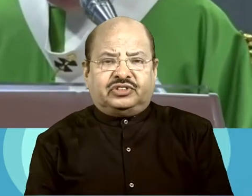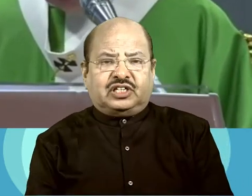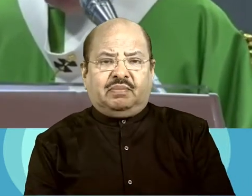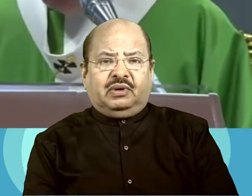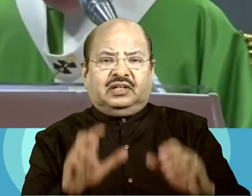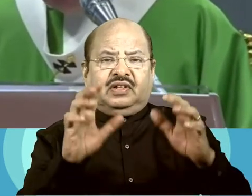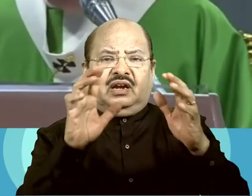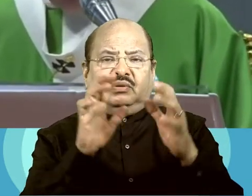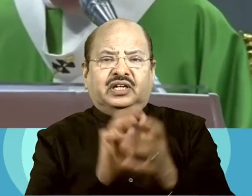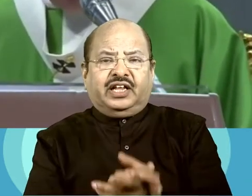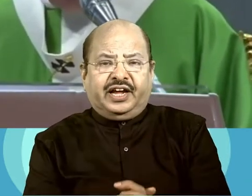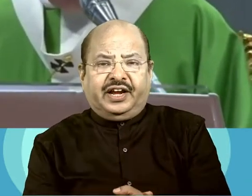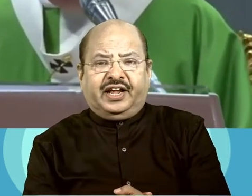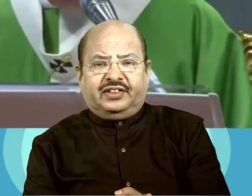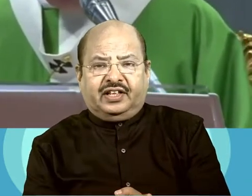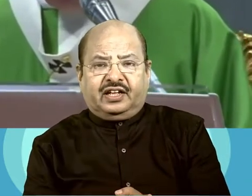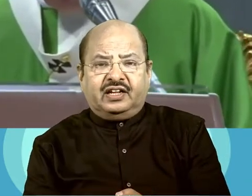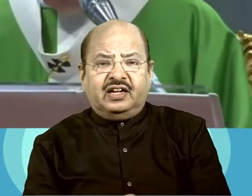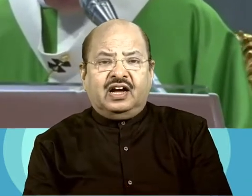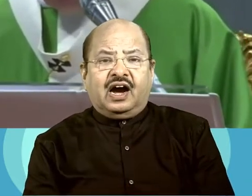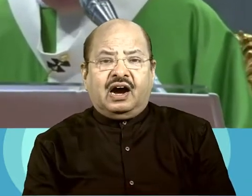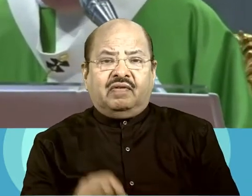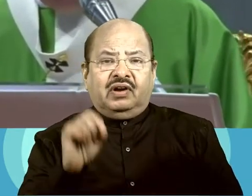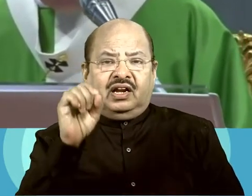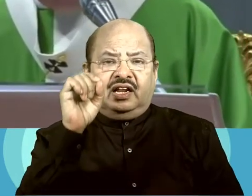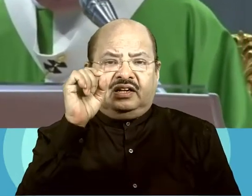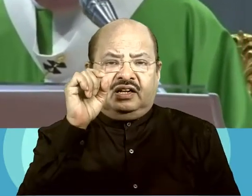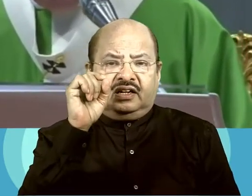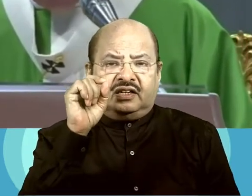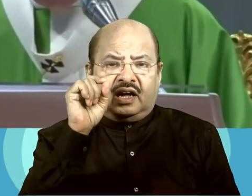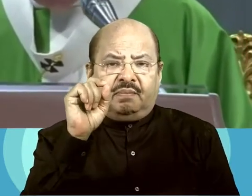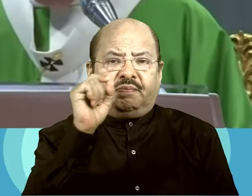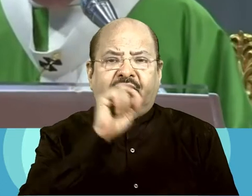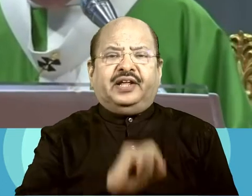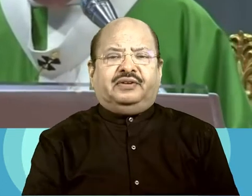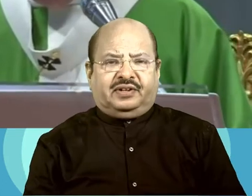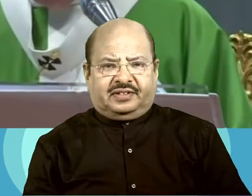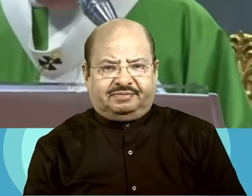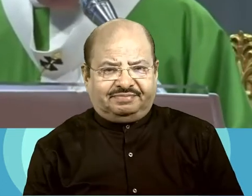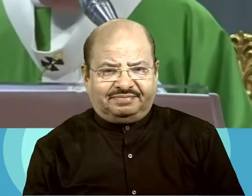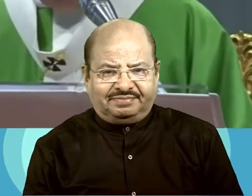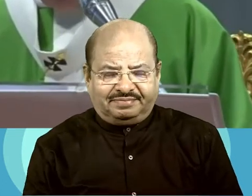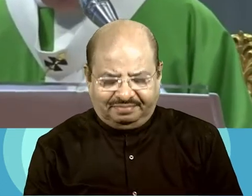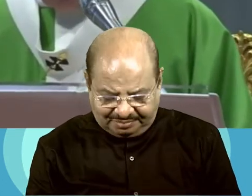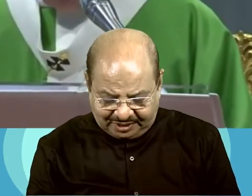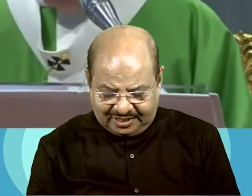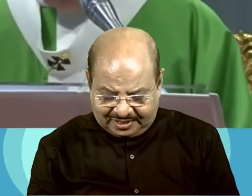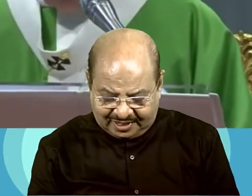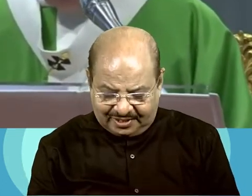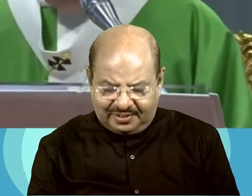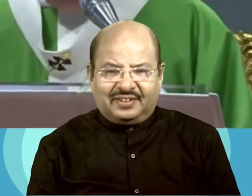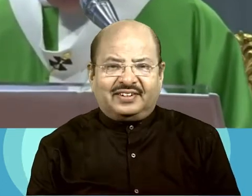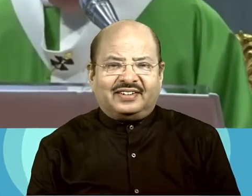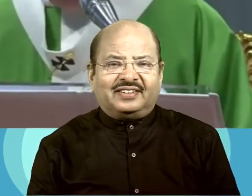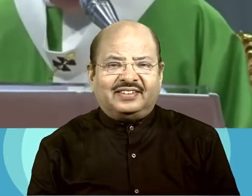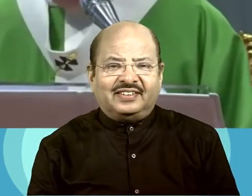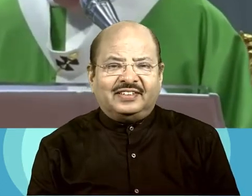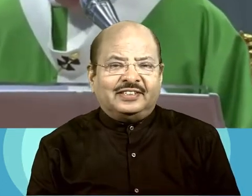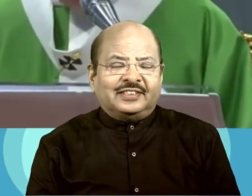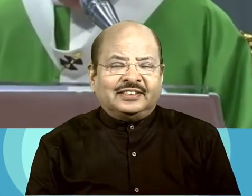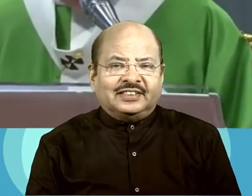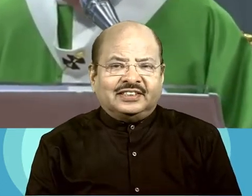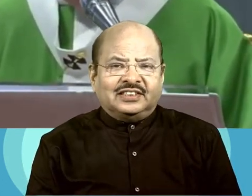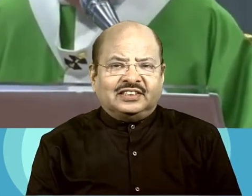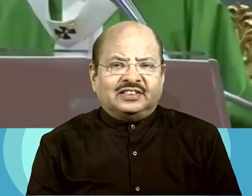ആത്മതയ്ക്കും സമ്മതം നൽകുന്നത് എങ്ങനെയെന്ന് അവളിൽ നിന്ന് നാം പഠിക്കുന്നത്. പ്രൈസ് ദ ലോർഡ്.